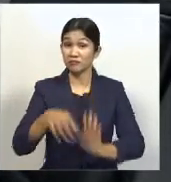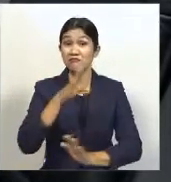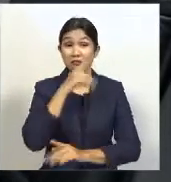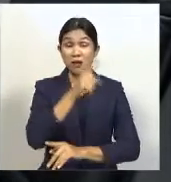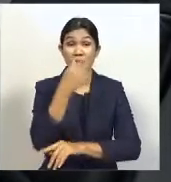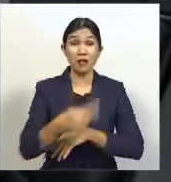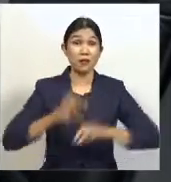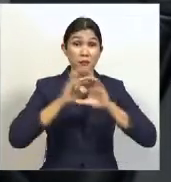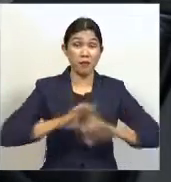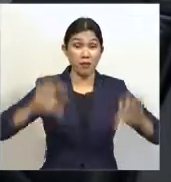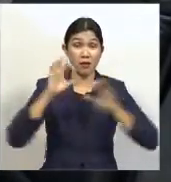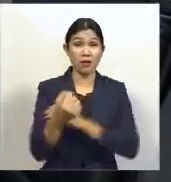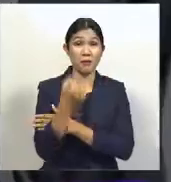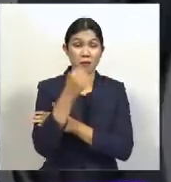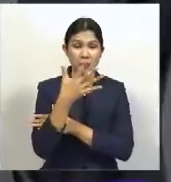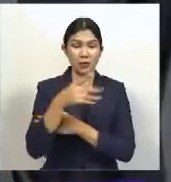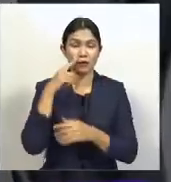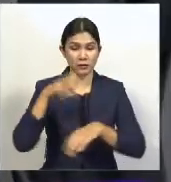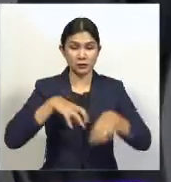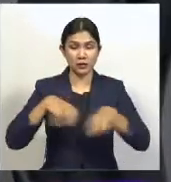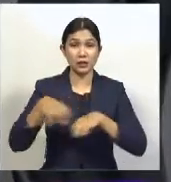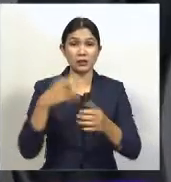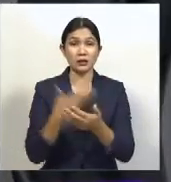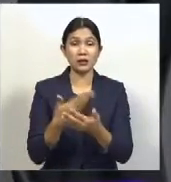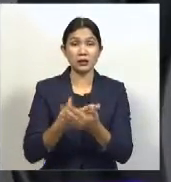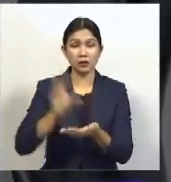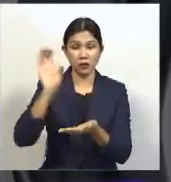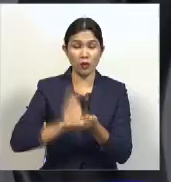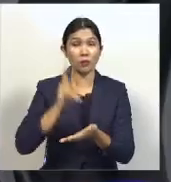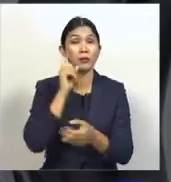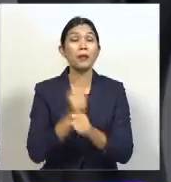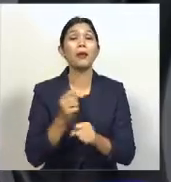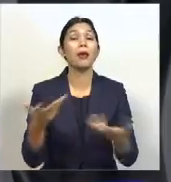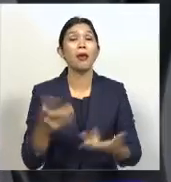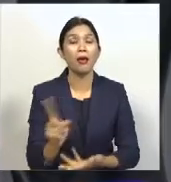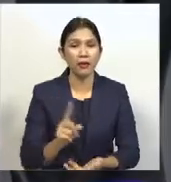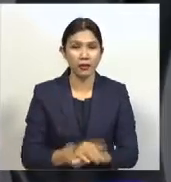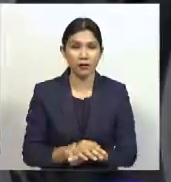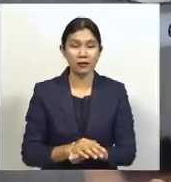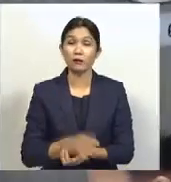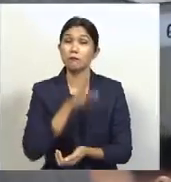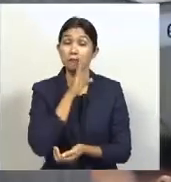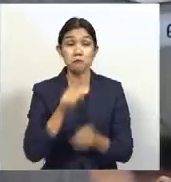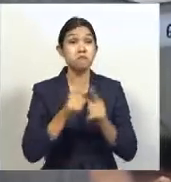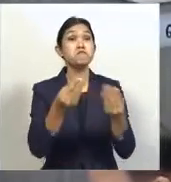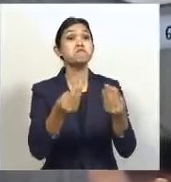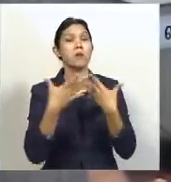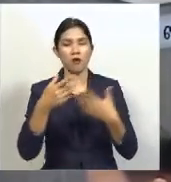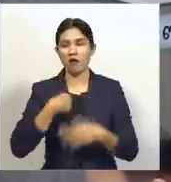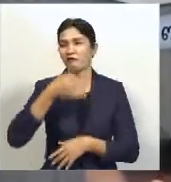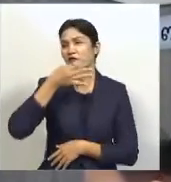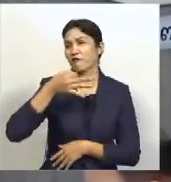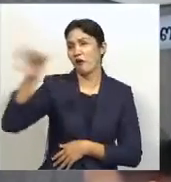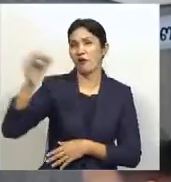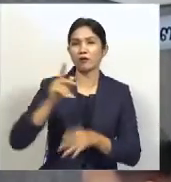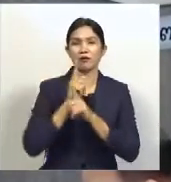ไม่มีอำนาจแล้วจะจัดทำร่างพรบ งบประมาณได้อย่างไรหากนายสุภชัยไม่ให้อภิปรายก็จะฟ้องร้องตามก